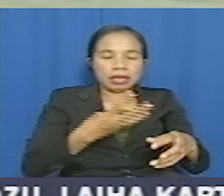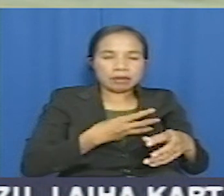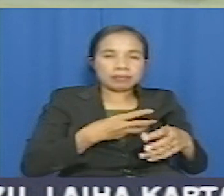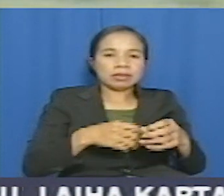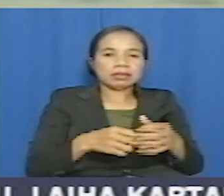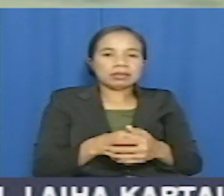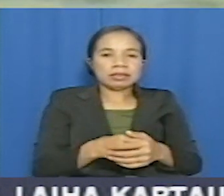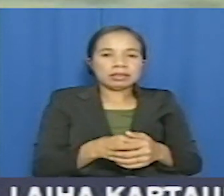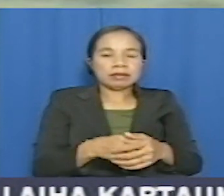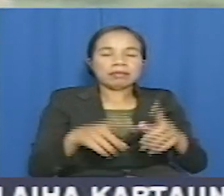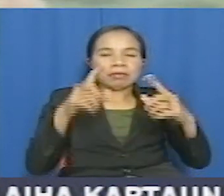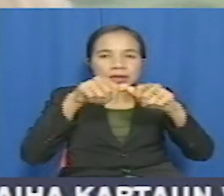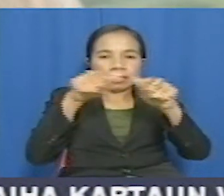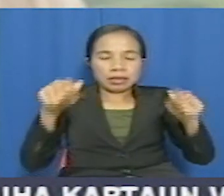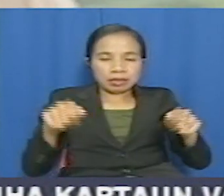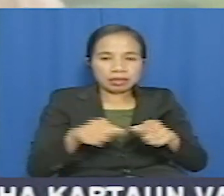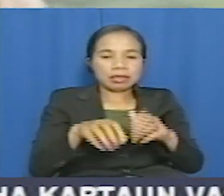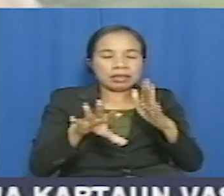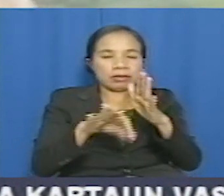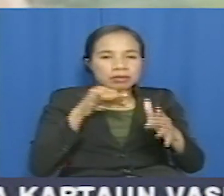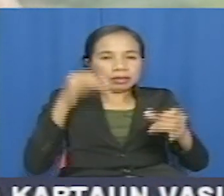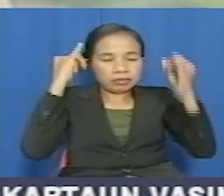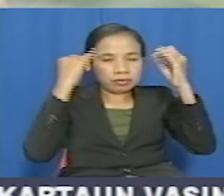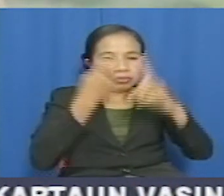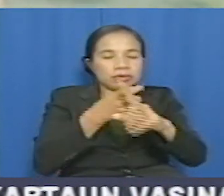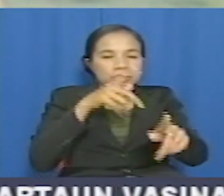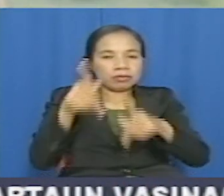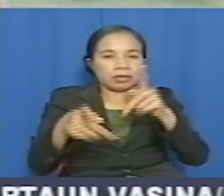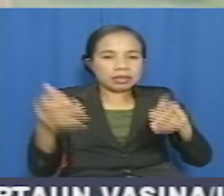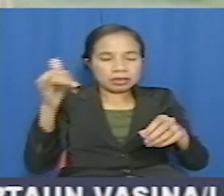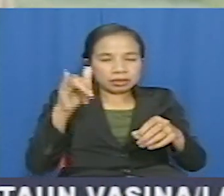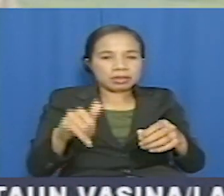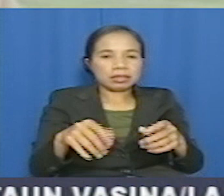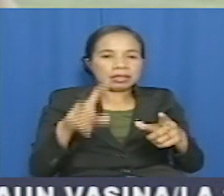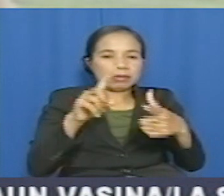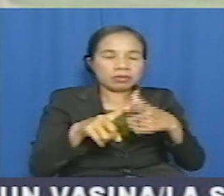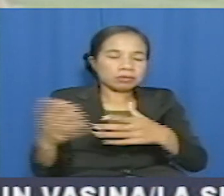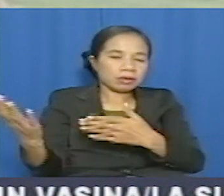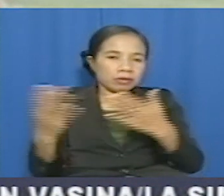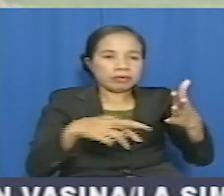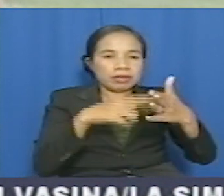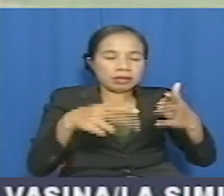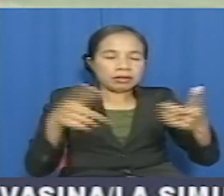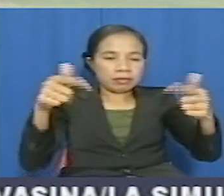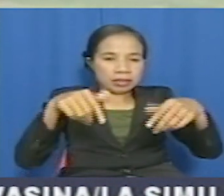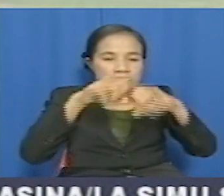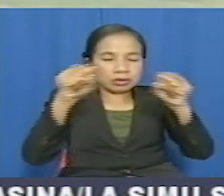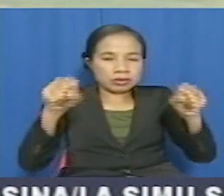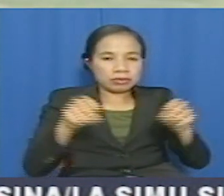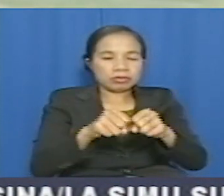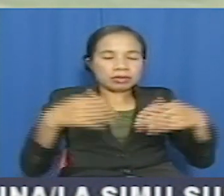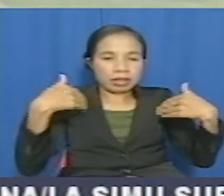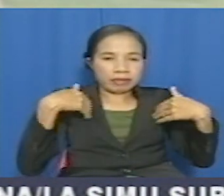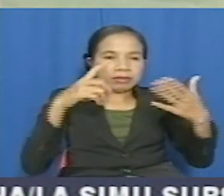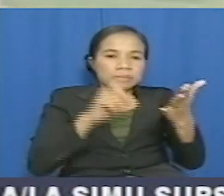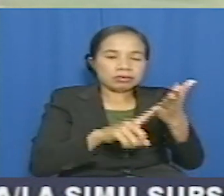bato i halde, ba hetan para se remuhusi komunidade si rohutu. Depois ma kami se lori filfale regulamentu ne maya suku, se i risku saun boti